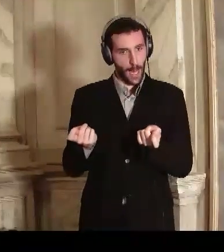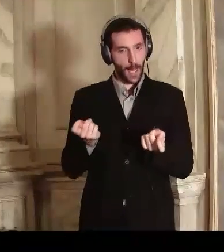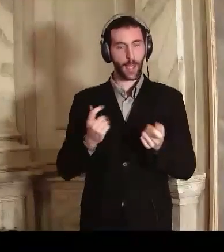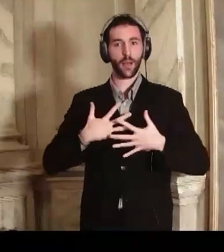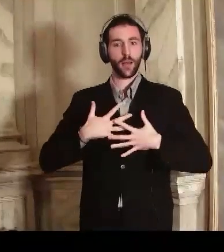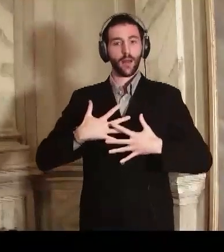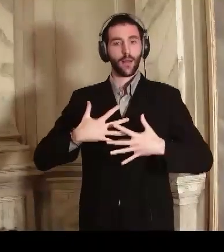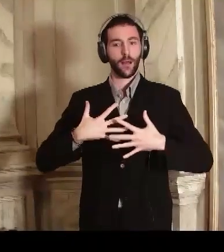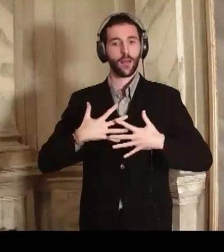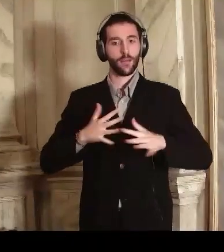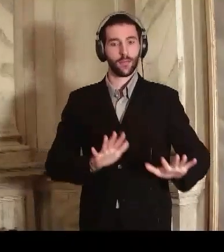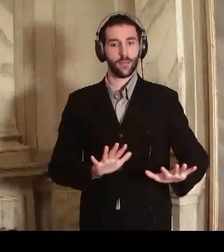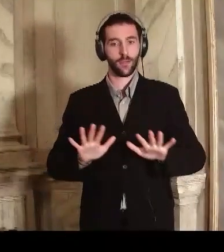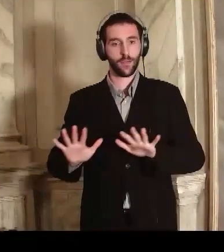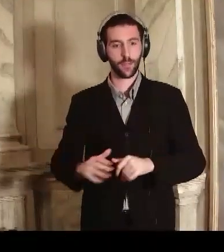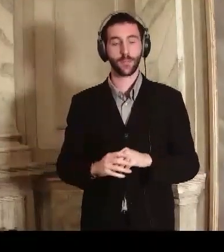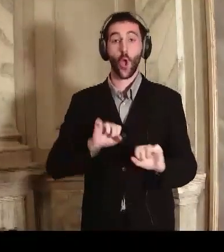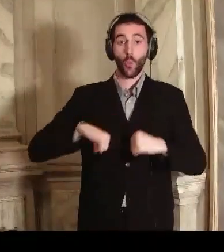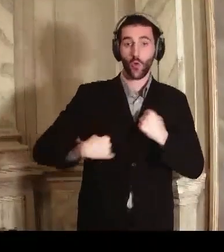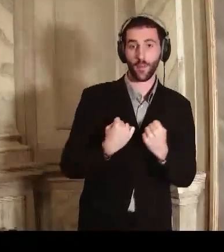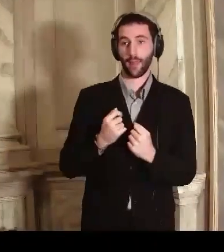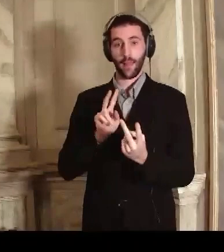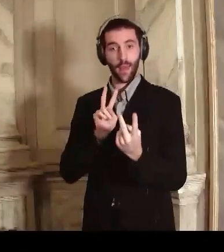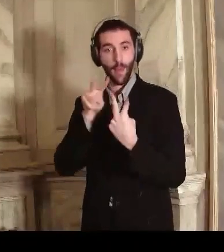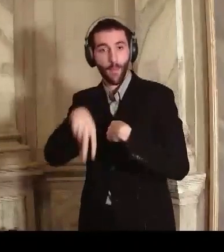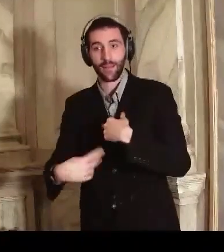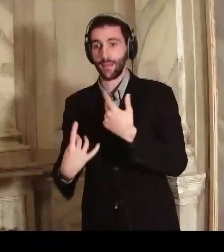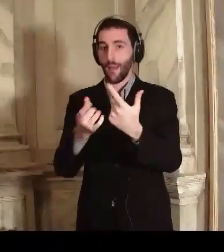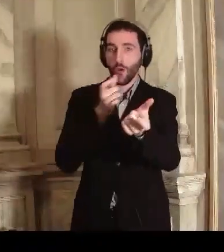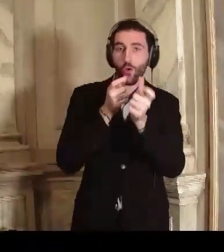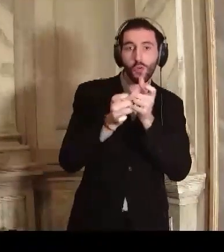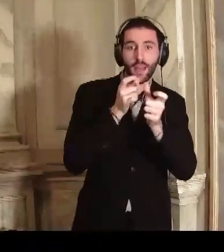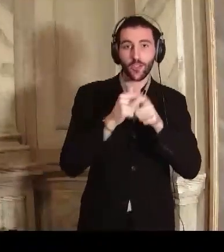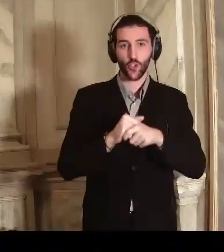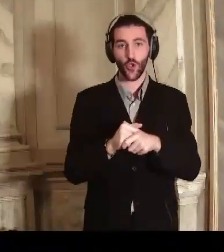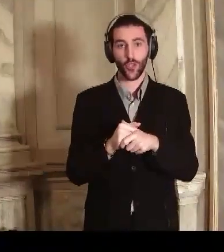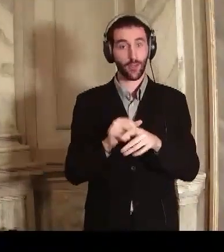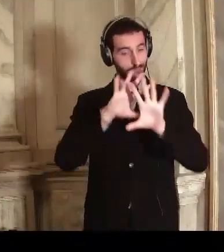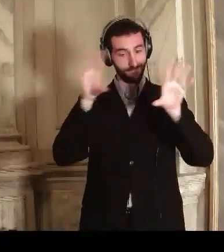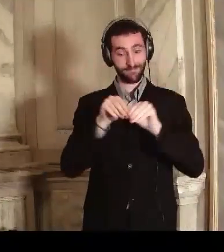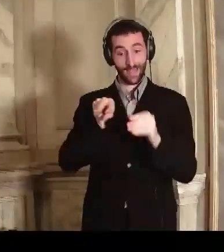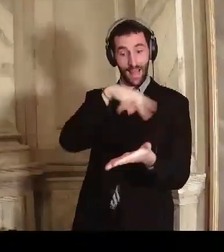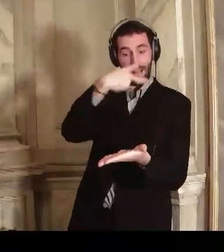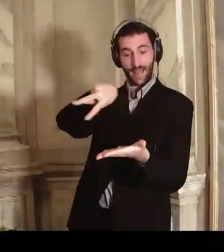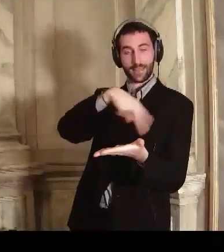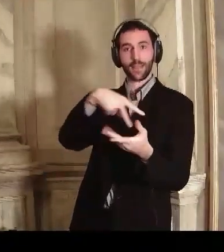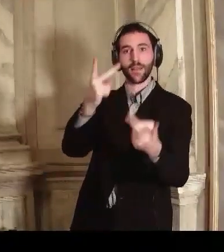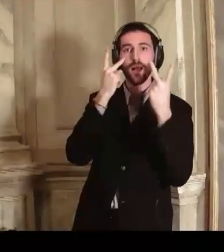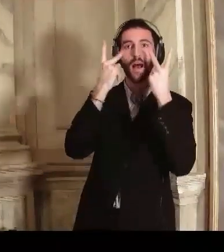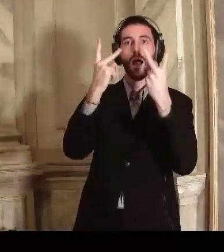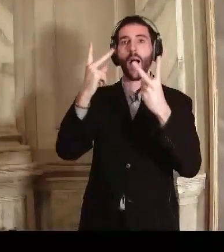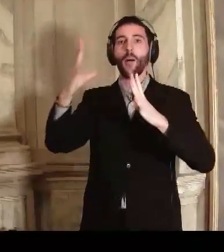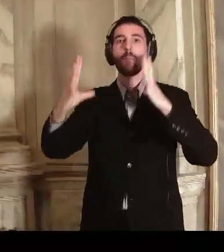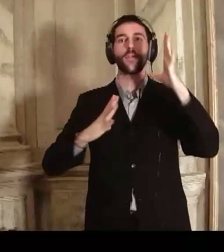nostra respirazione, i movimenti, l'empatia e la comunicazione. Quando danziamo, assistiamo a straordinarie performance di danza,